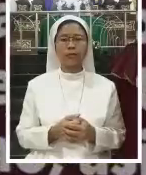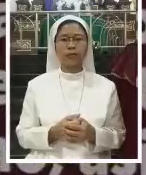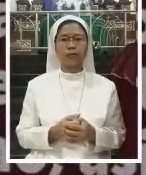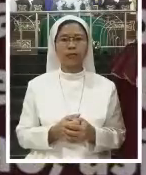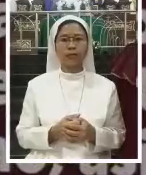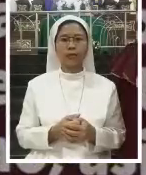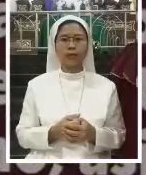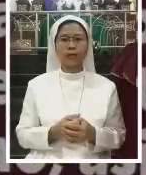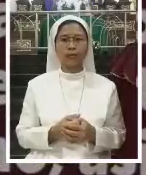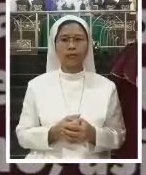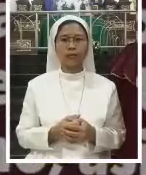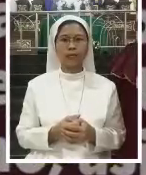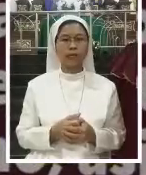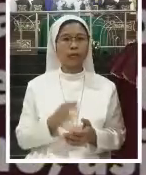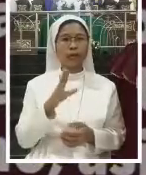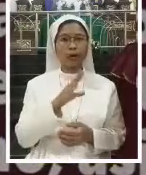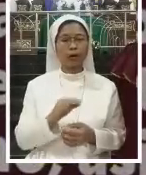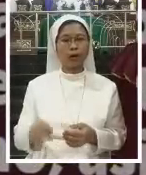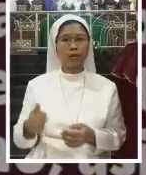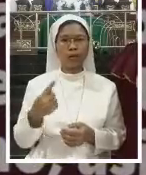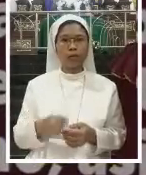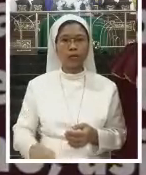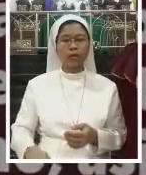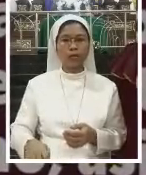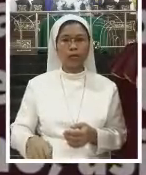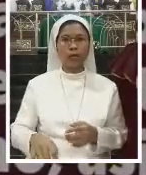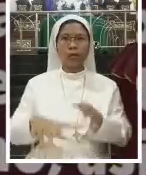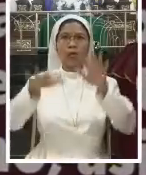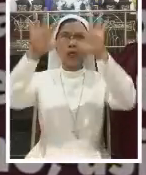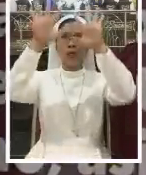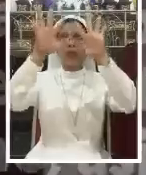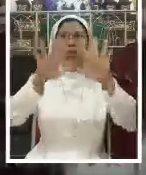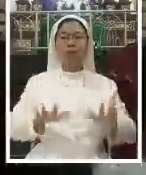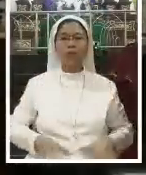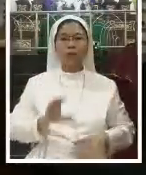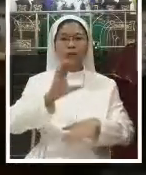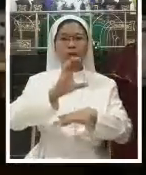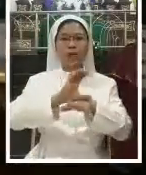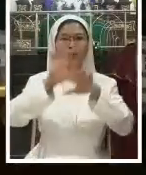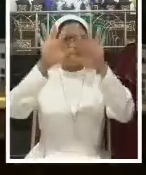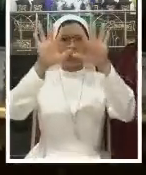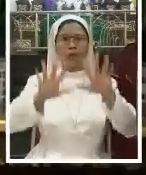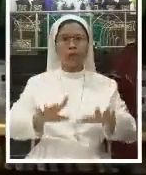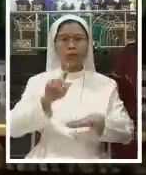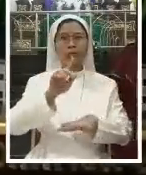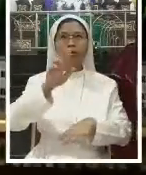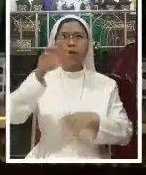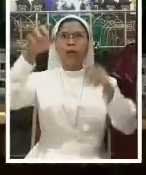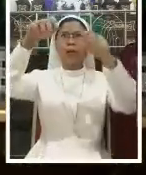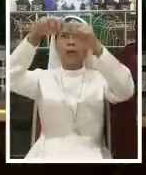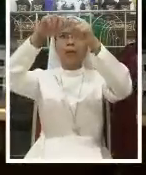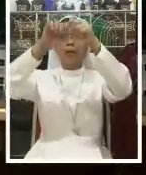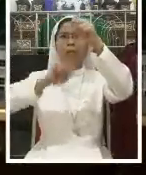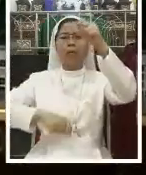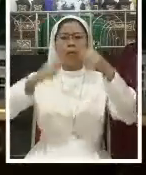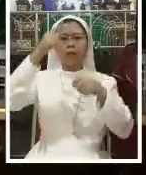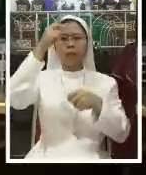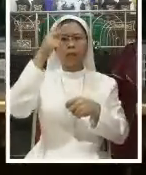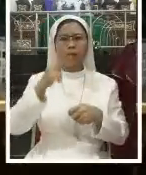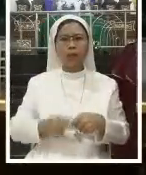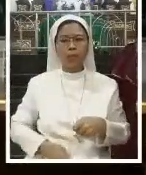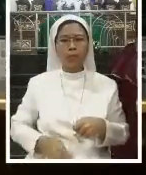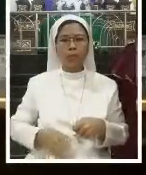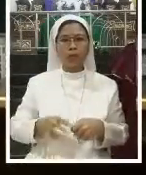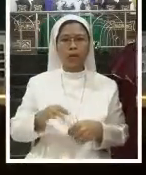Uya ang kortina kan santuario nagisi pon sa itaas sakod sa ibaba. Naduwa. Ang daga